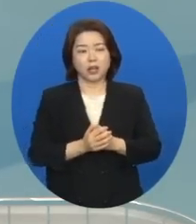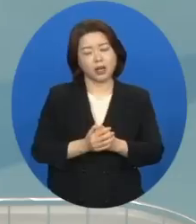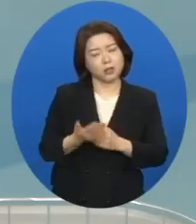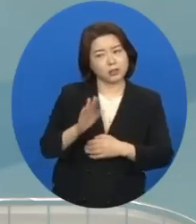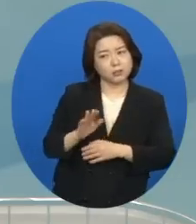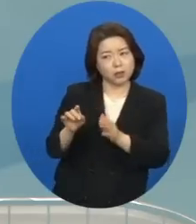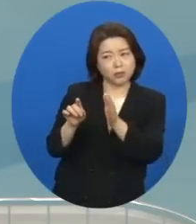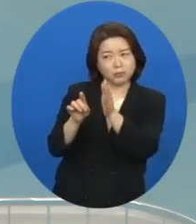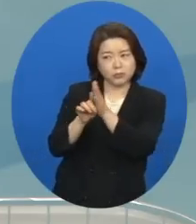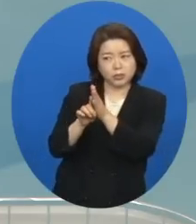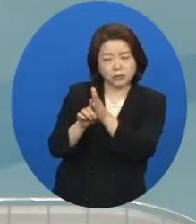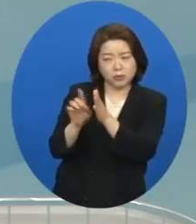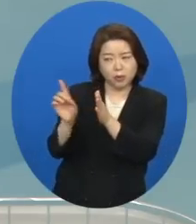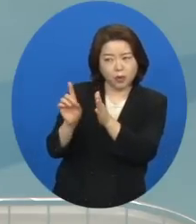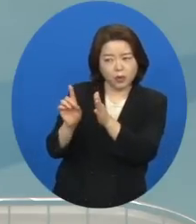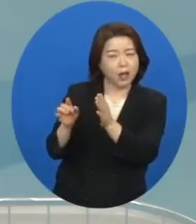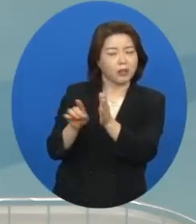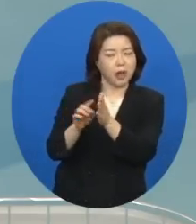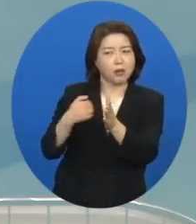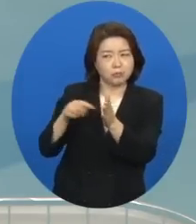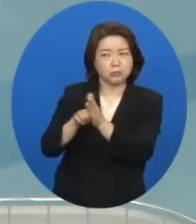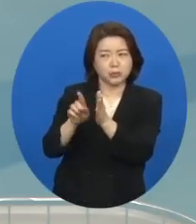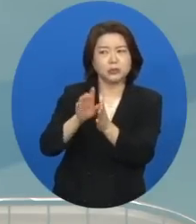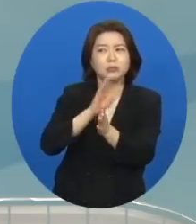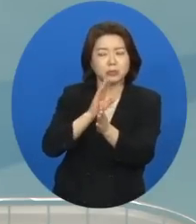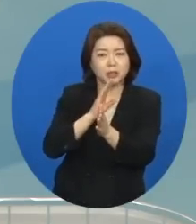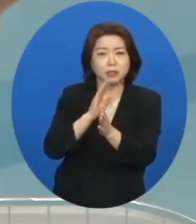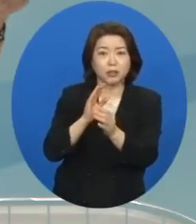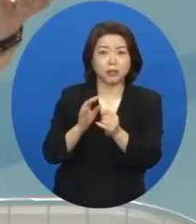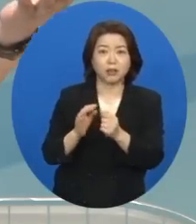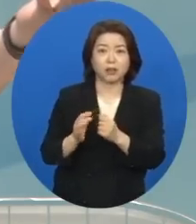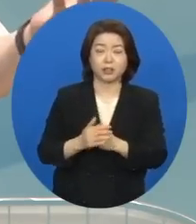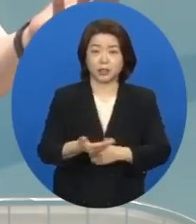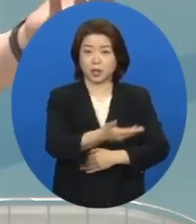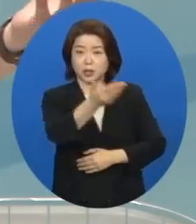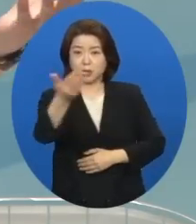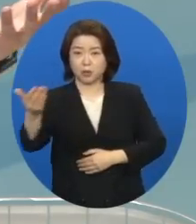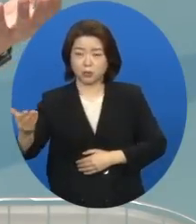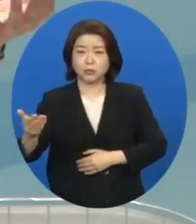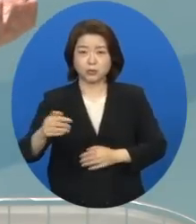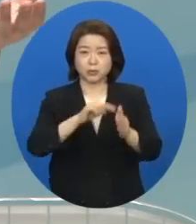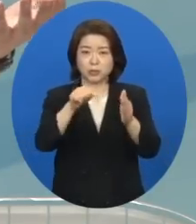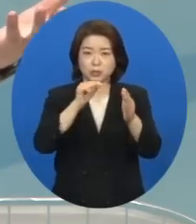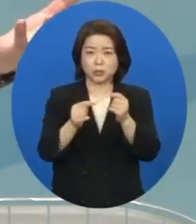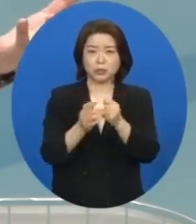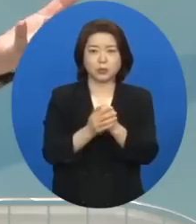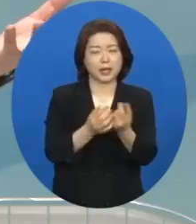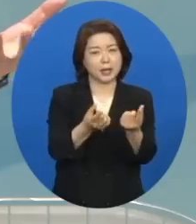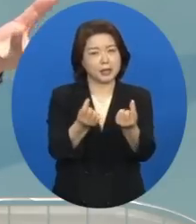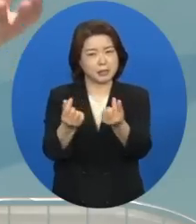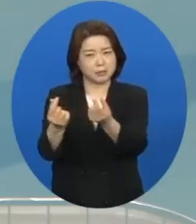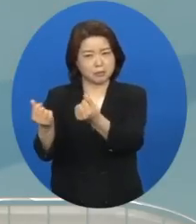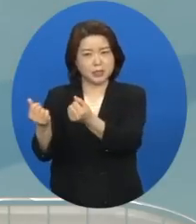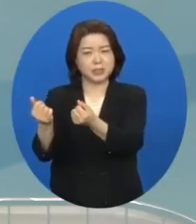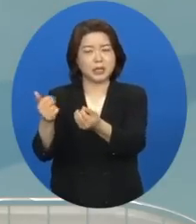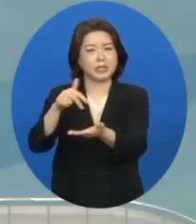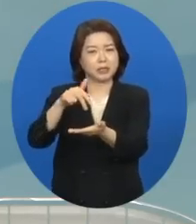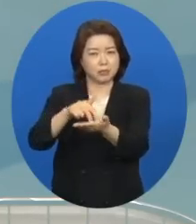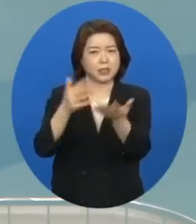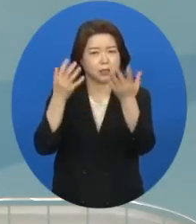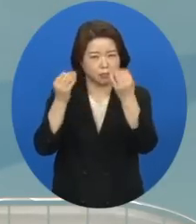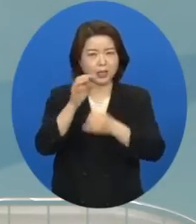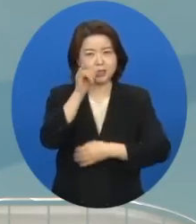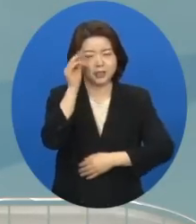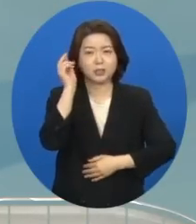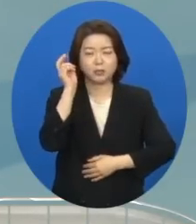또 아니다고 스스로 위안하는 거예요. 아마 이 자리에 계신 여러분들 중에도 그런 심정이신 분이 많으실